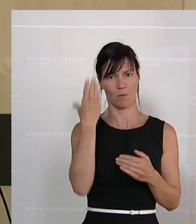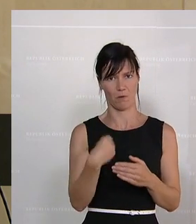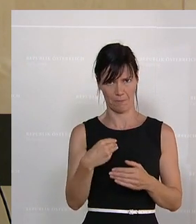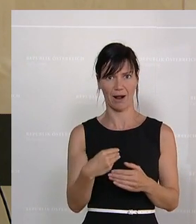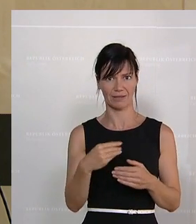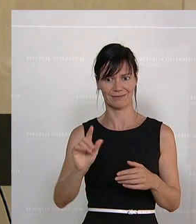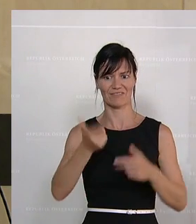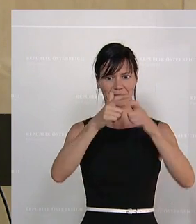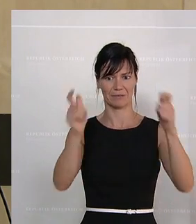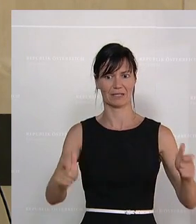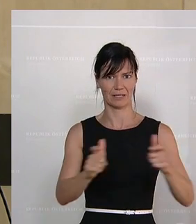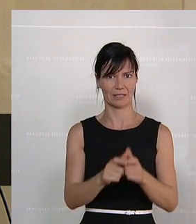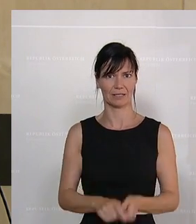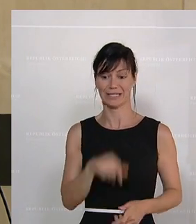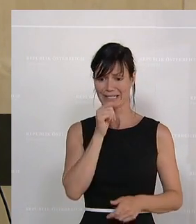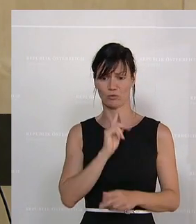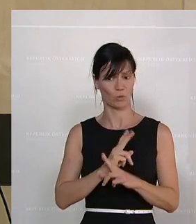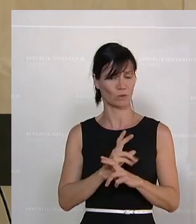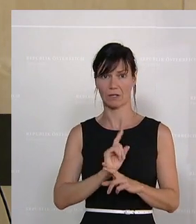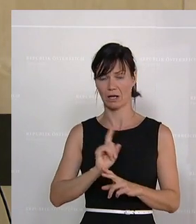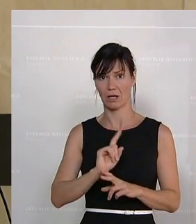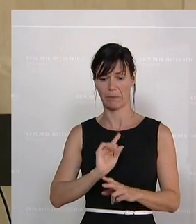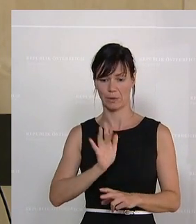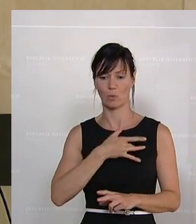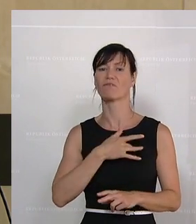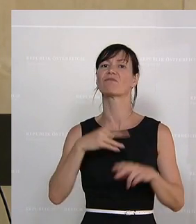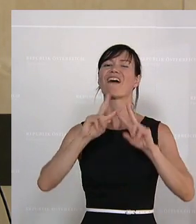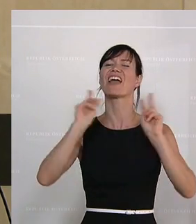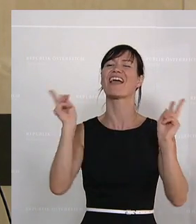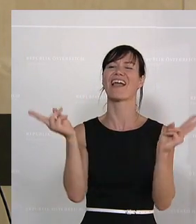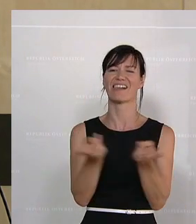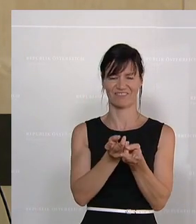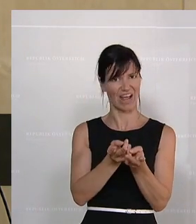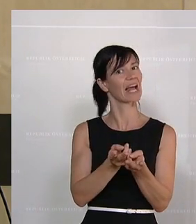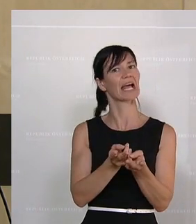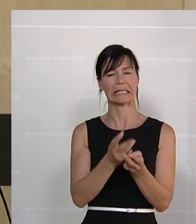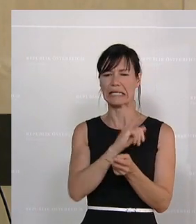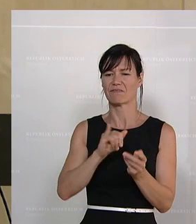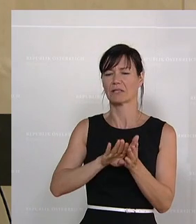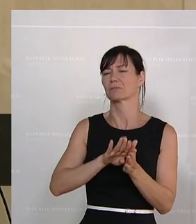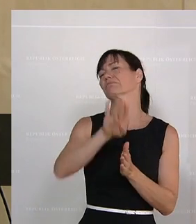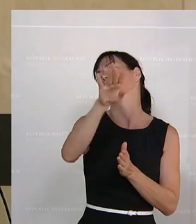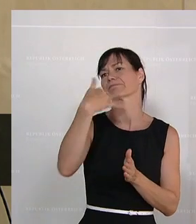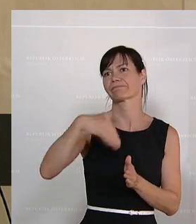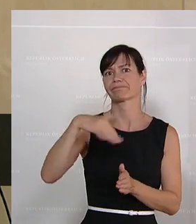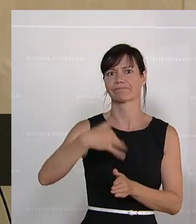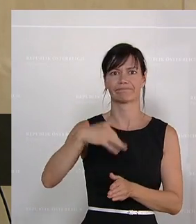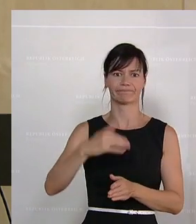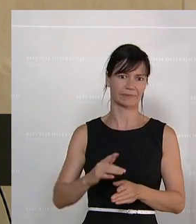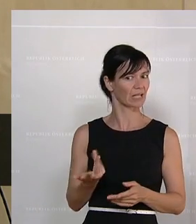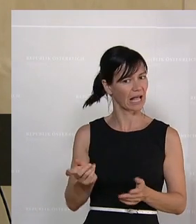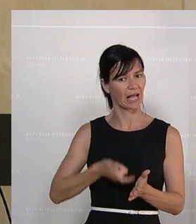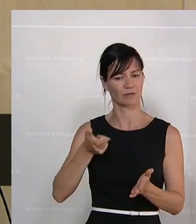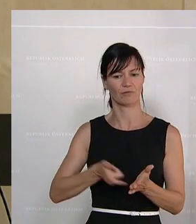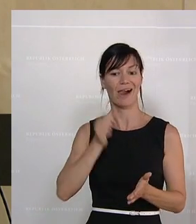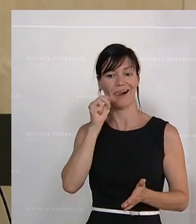sondern weltweit sorgt diese hohe inflation für diese großen herausforderungen vor denen wir stehen die steigenden kosten des